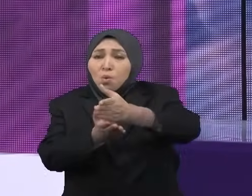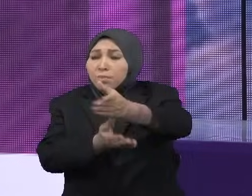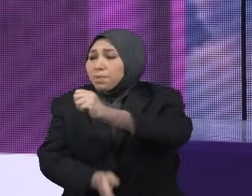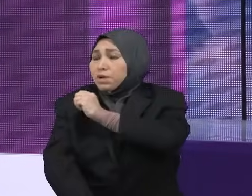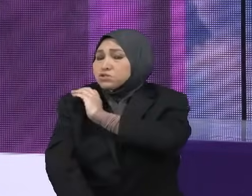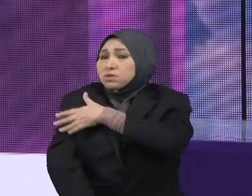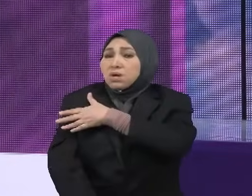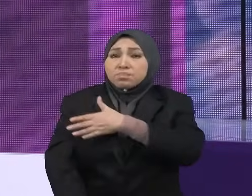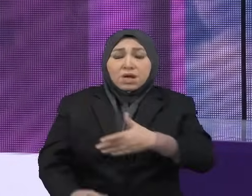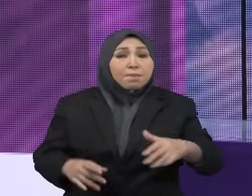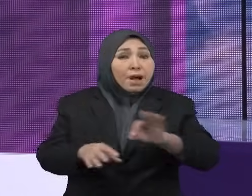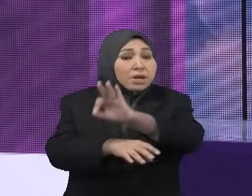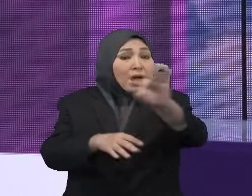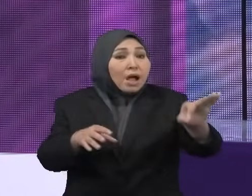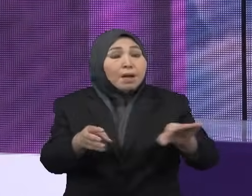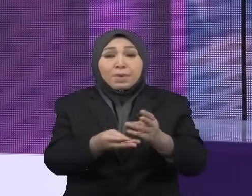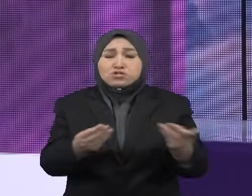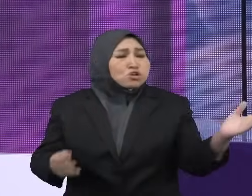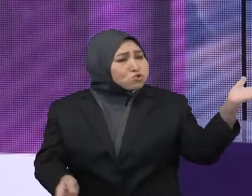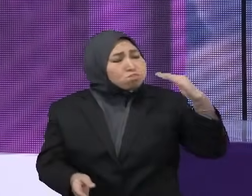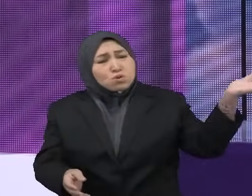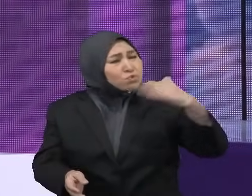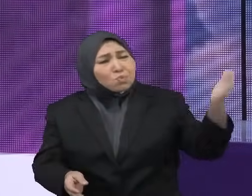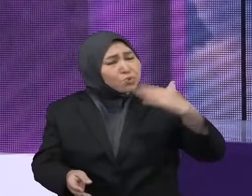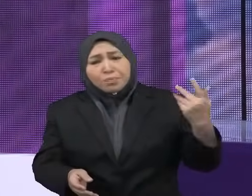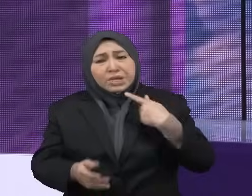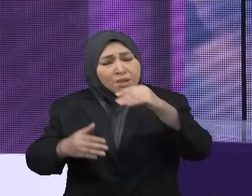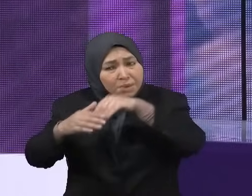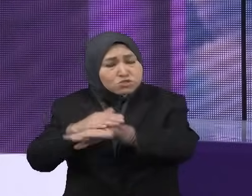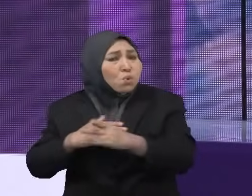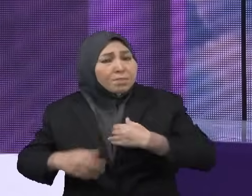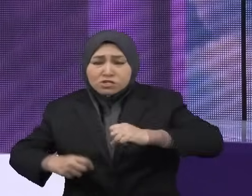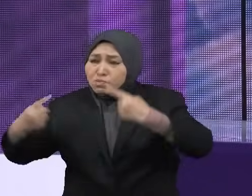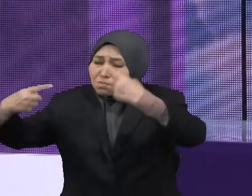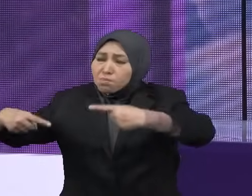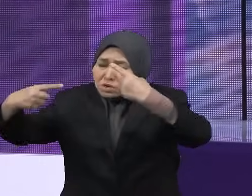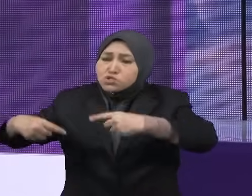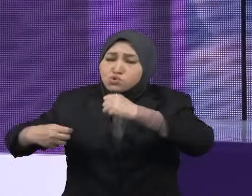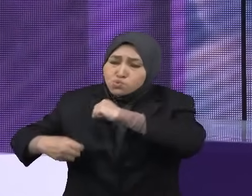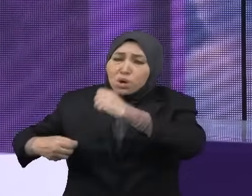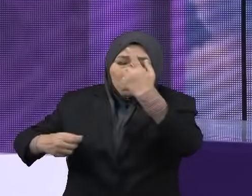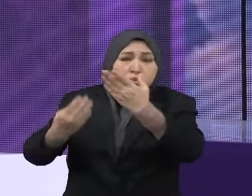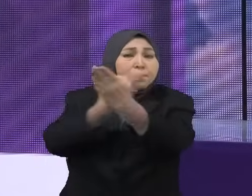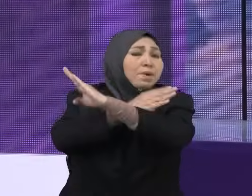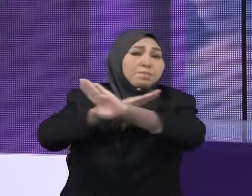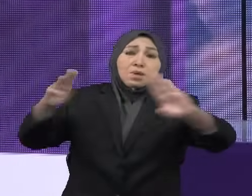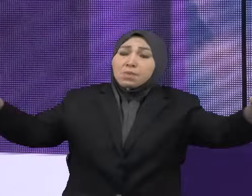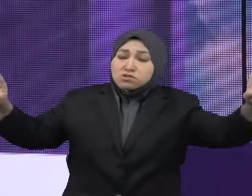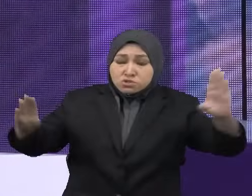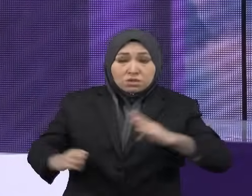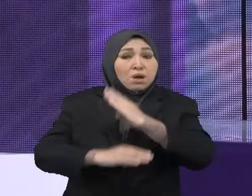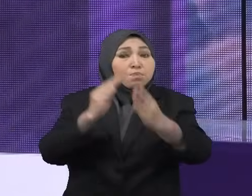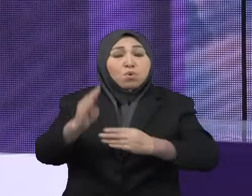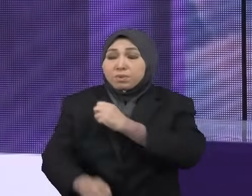itu berada di padang pasir. Jom kita masuk, ya, sila berjuang untuk membebaskan bumi Palestin